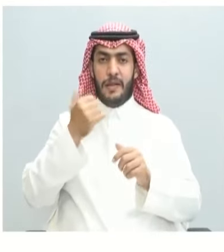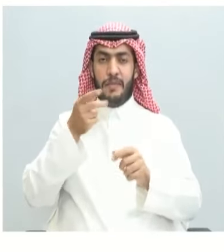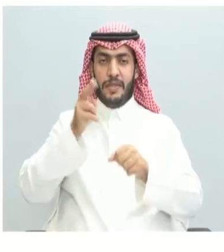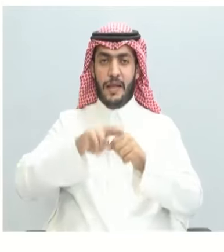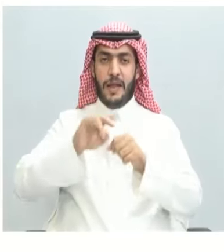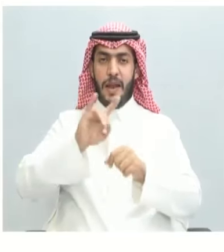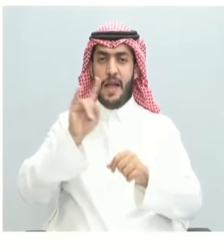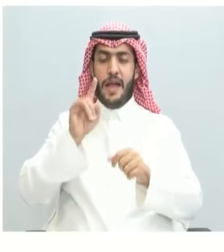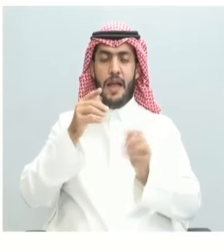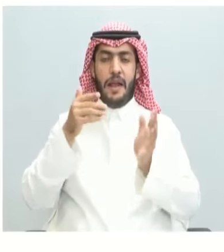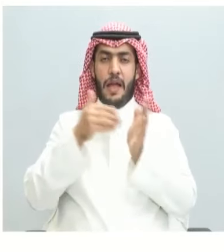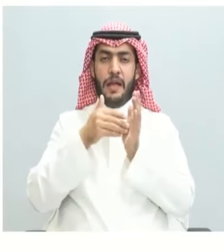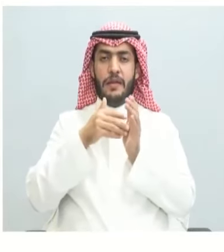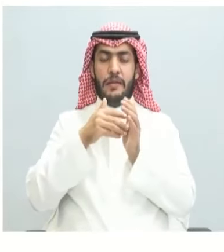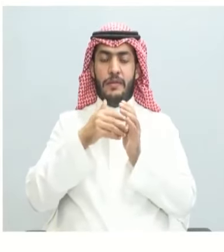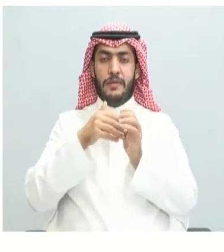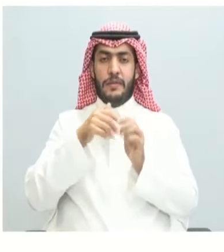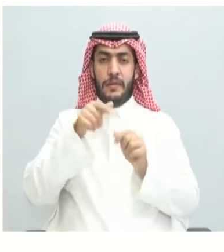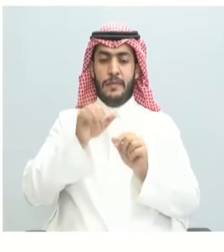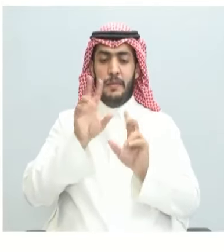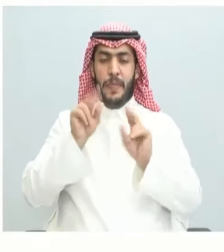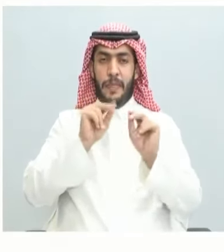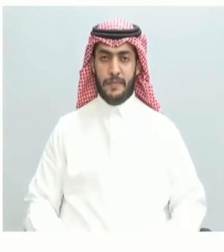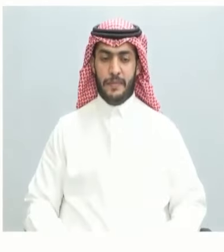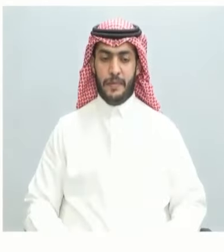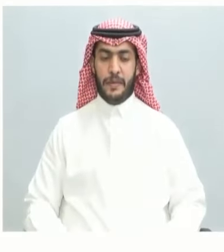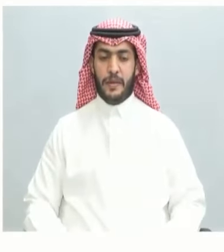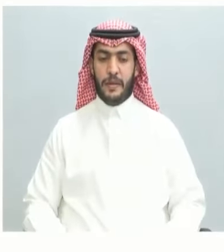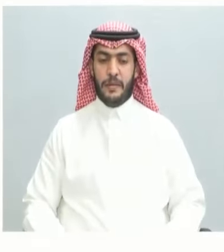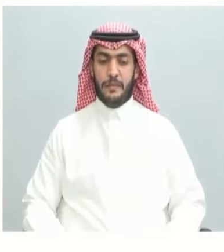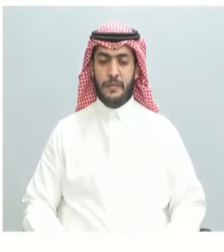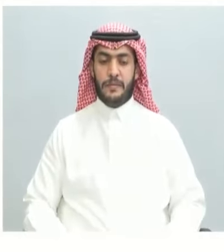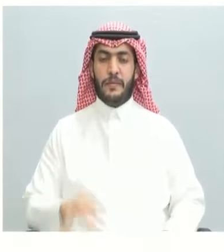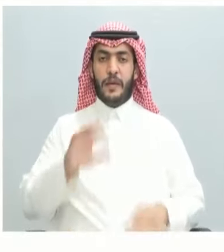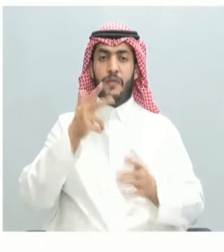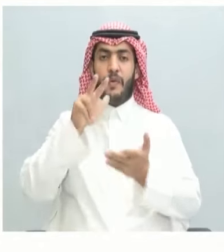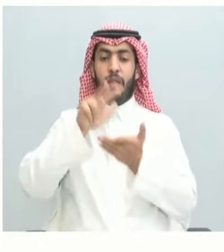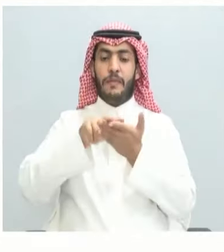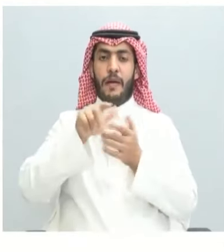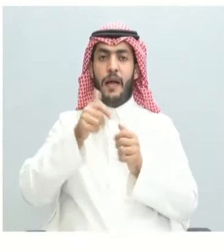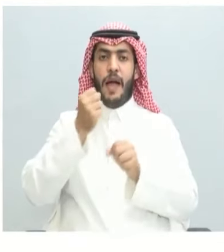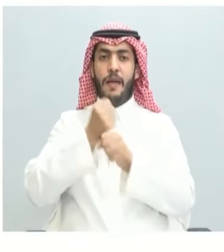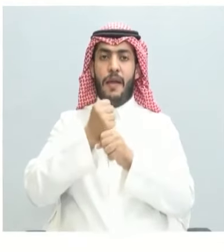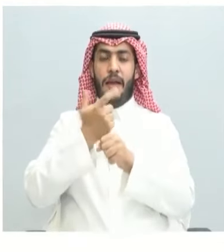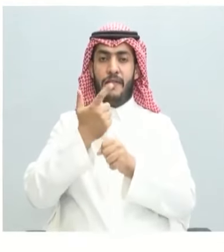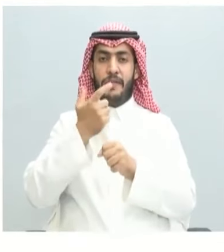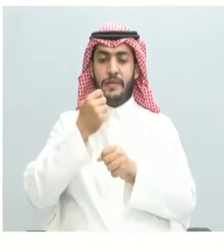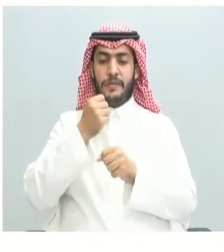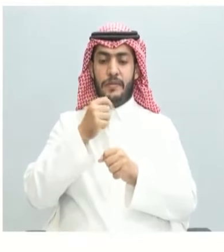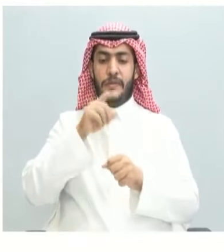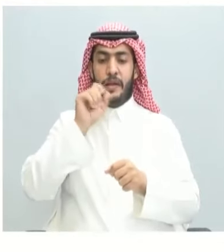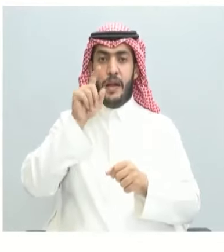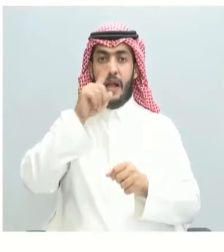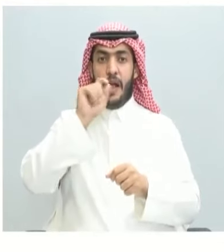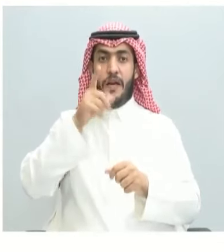تكرار لانهائي سنجدها ادناه مثالا على ذلك طيب كيف نطبق ذلك عمليا سنبدا